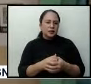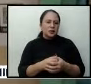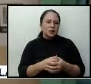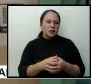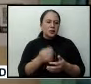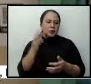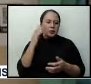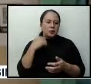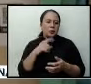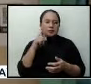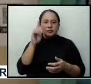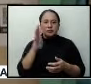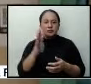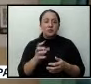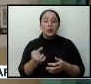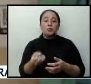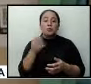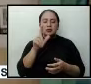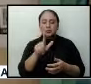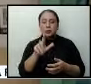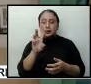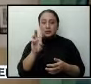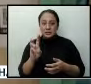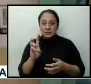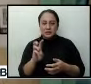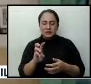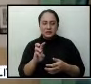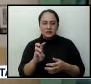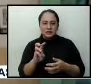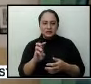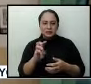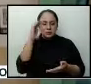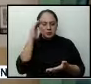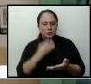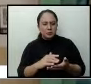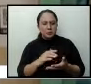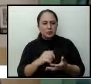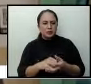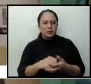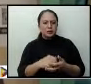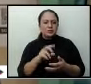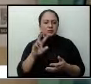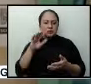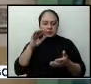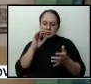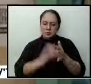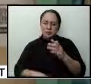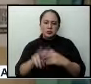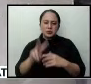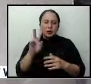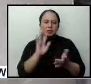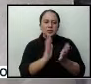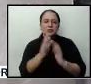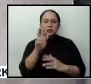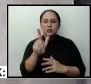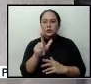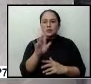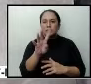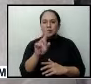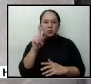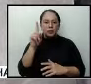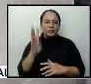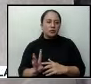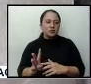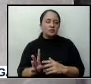26. Tapos biglang bumaba po siya ng 2 pesos. Naging 24 pesos na lang ang 1 quart. Sa